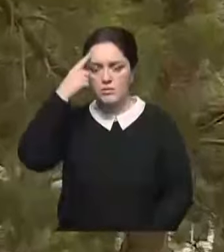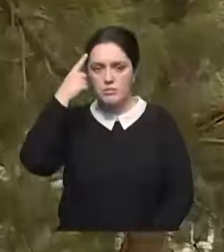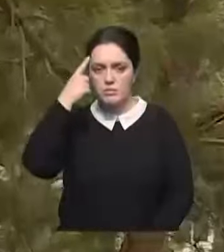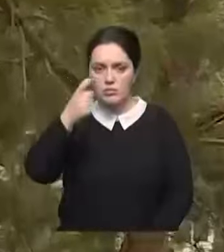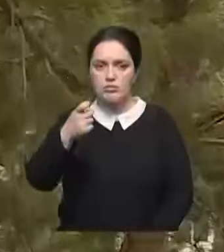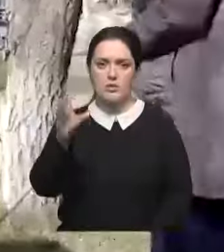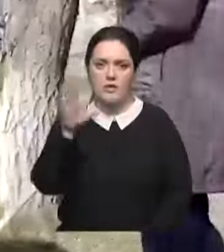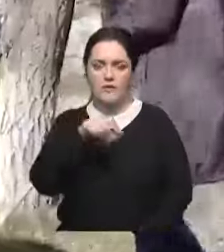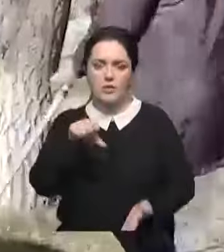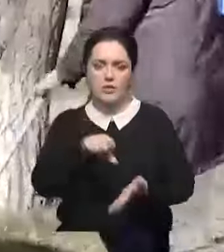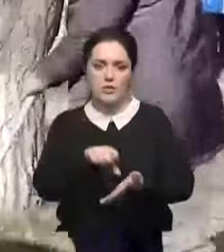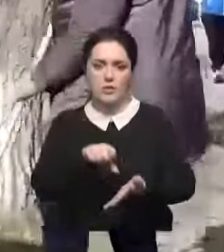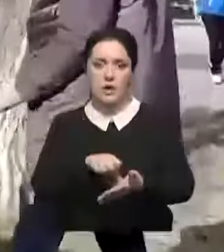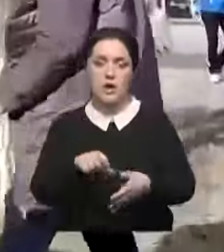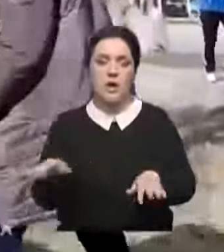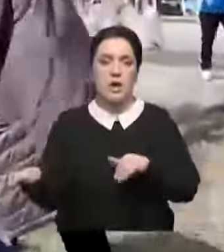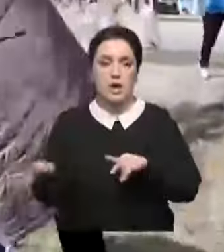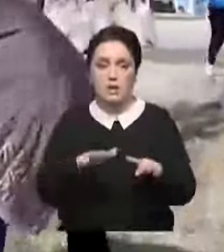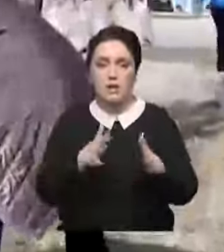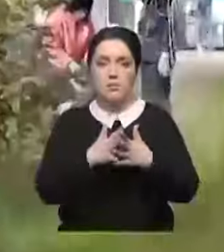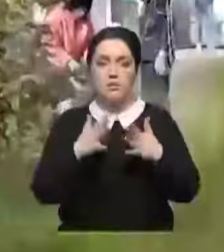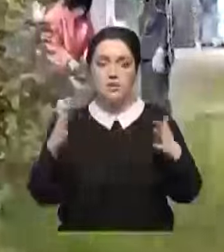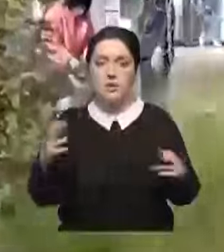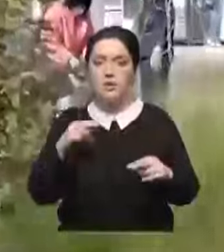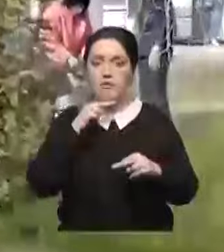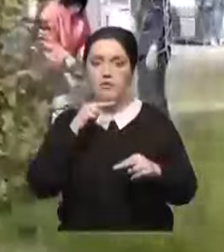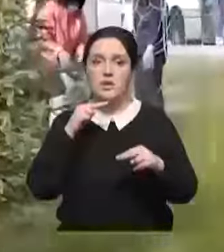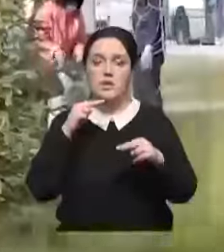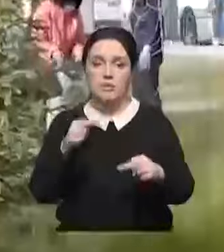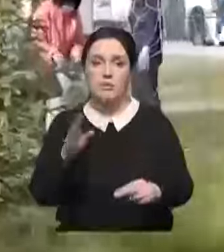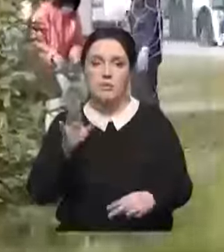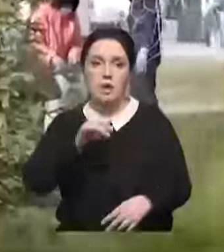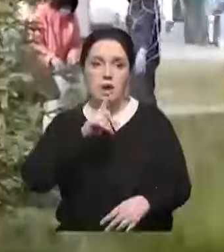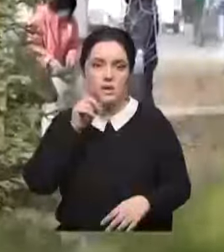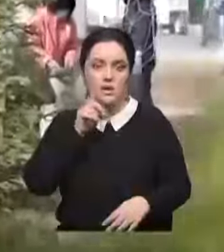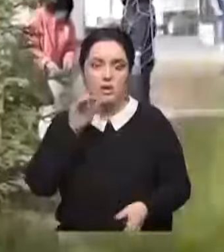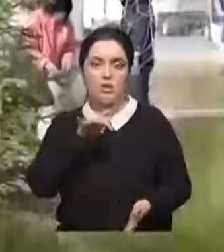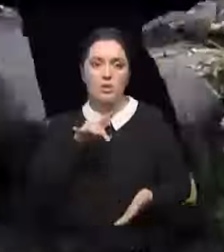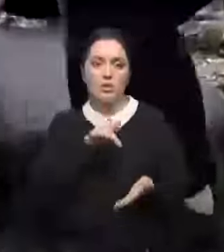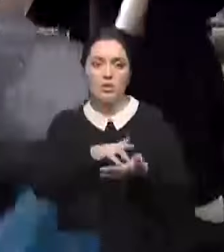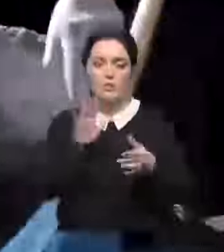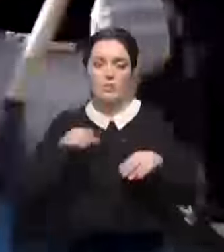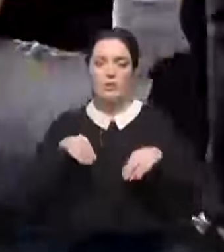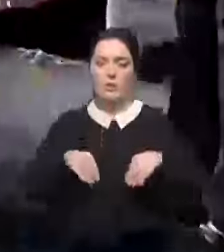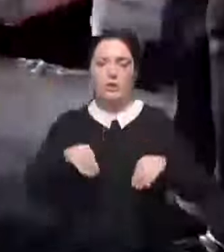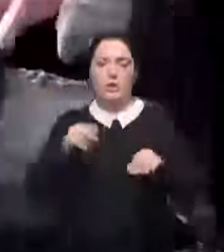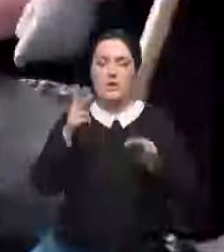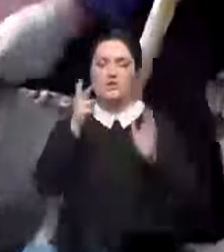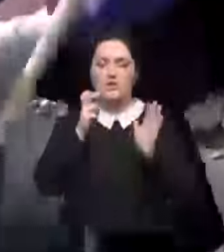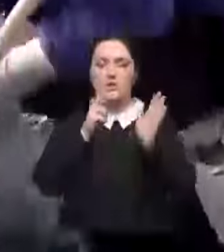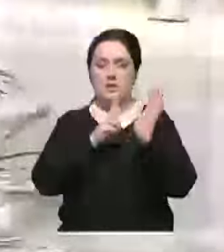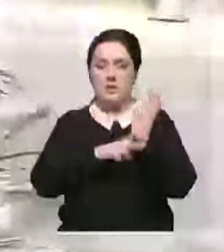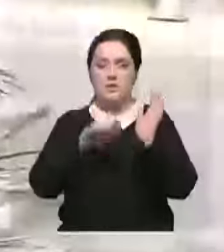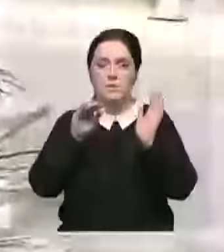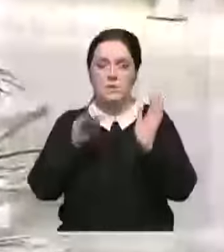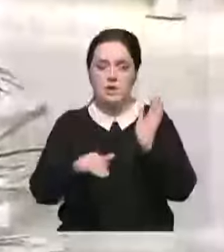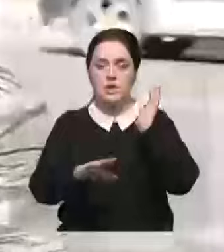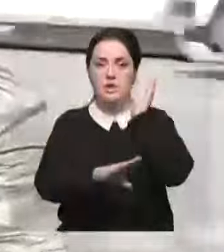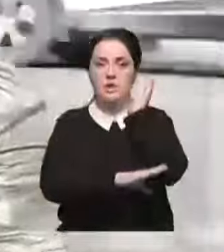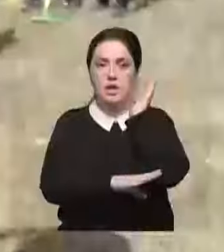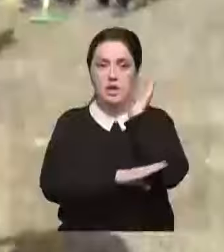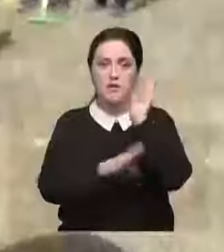оставаться в стороне. В рамках акции большое внимание будет уделено и озеленению города. Планируется высадить свыше 270 тысяч деревьев.